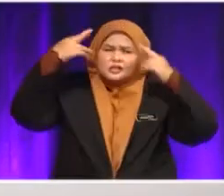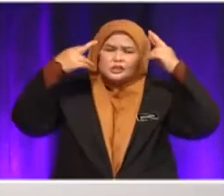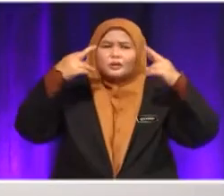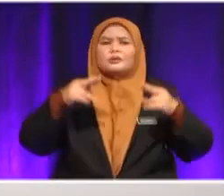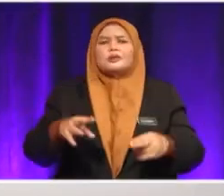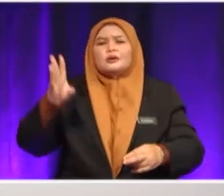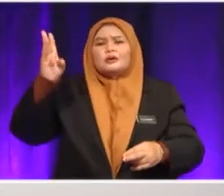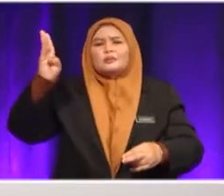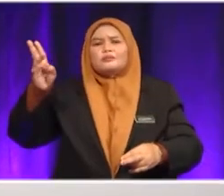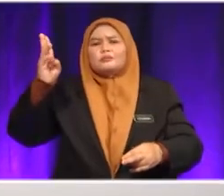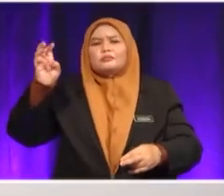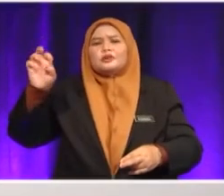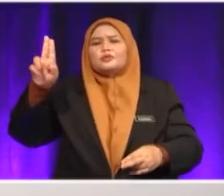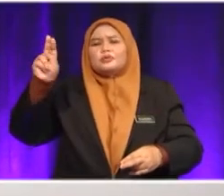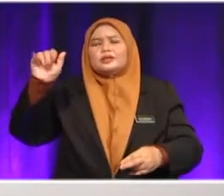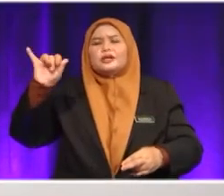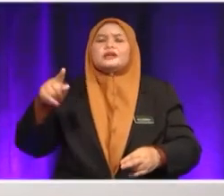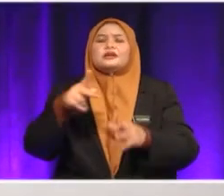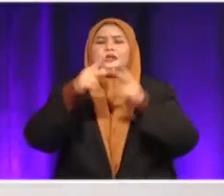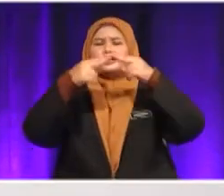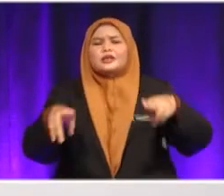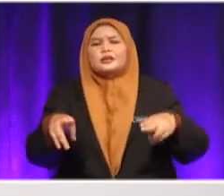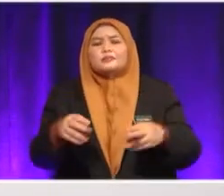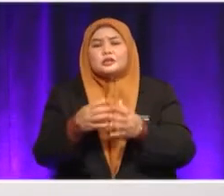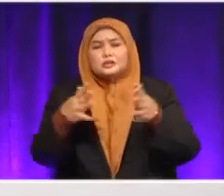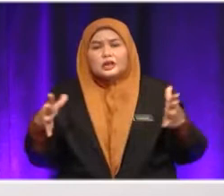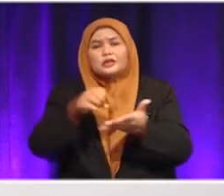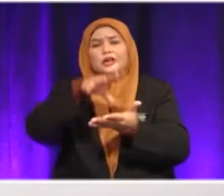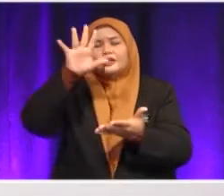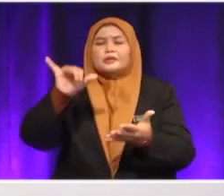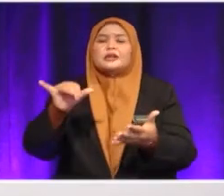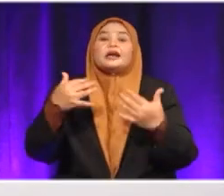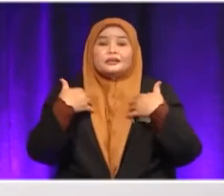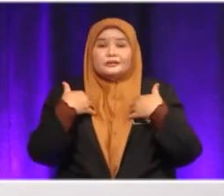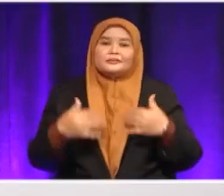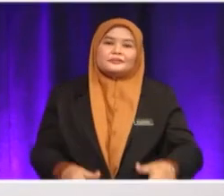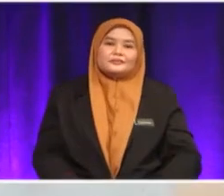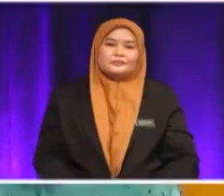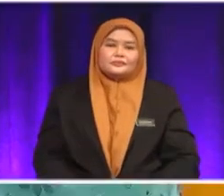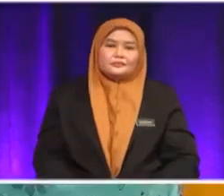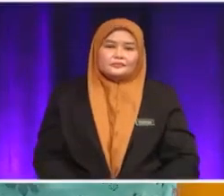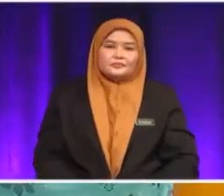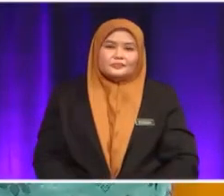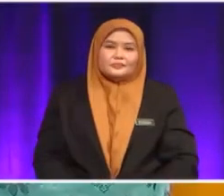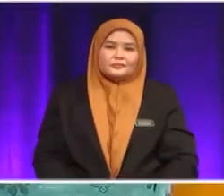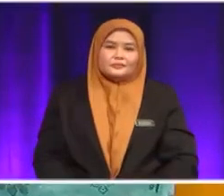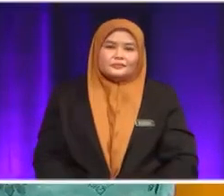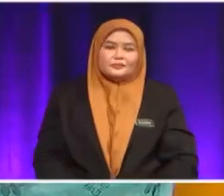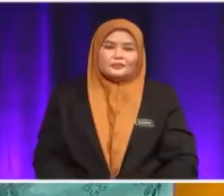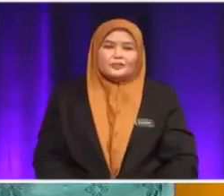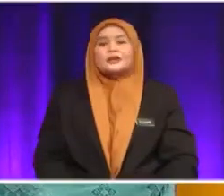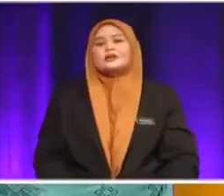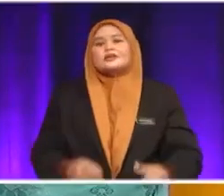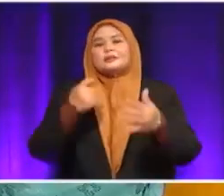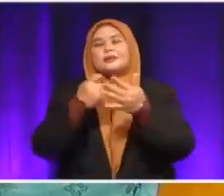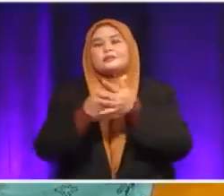kehilangan sebagian besar daripada kekayaannya mereka miliki Oke dibelah